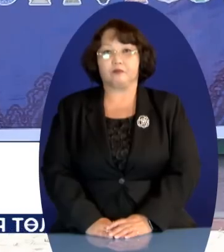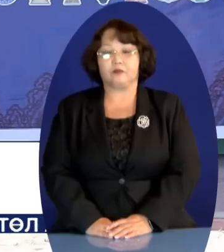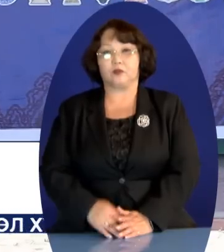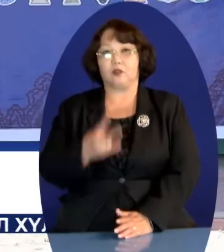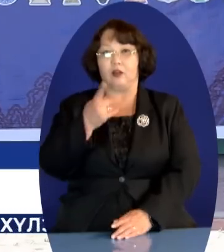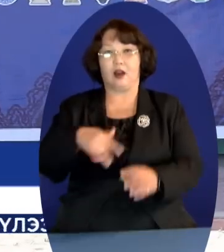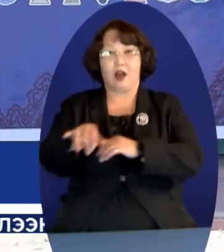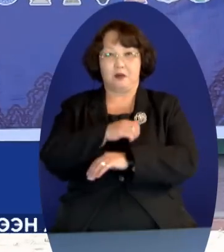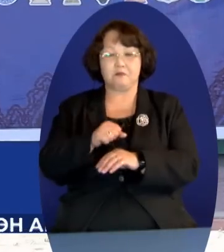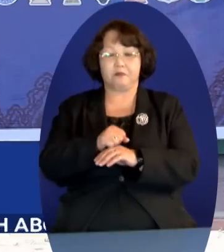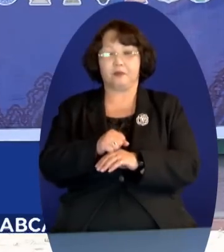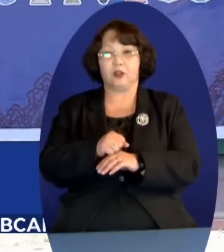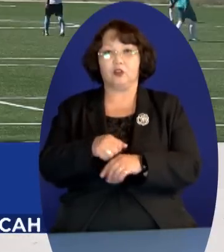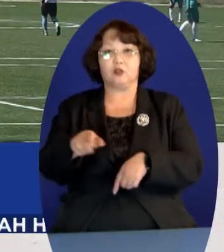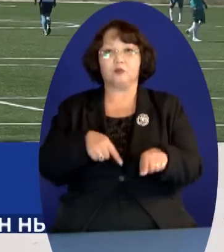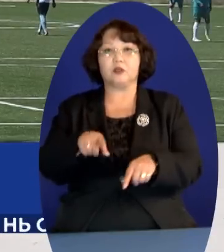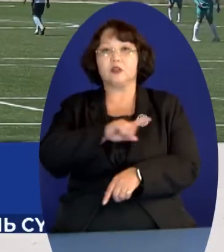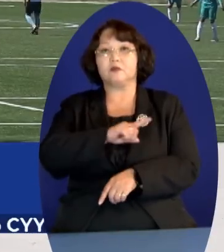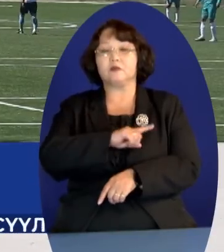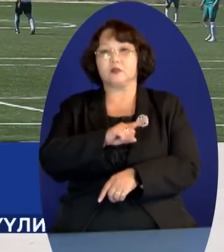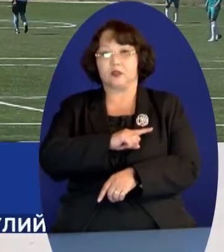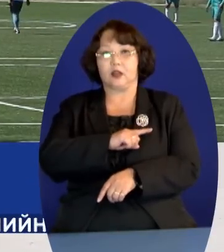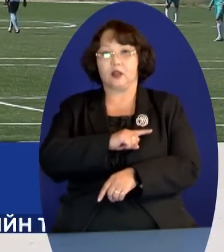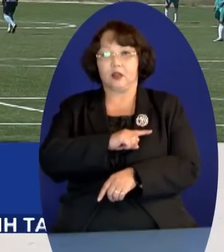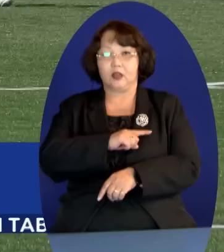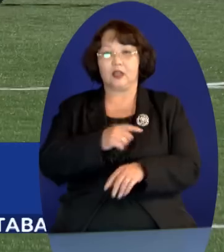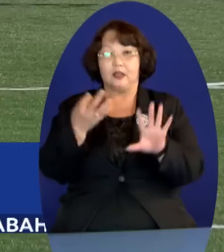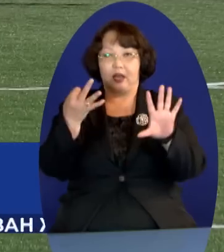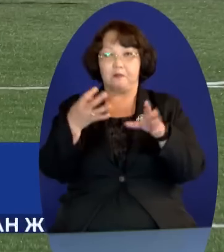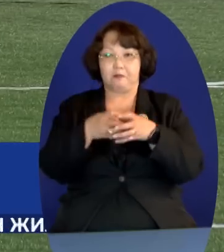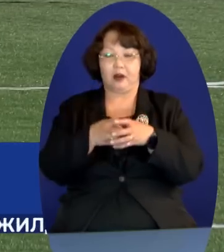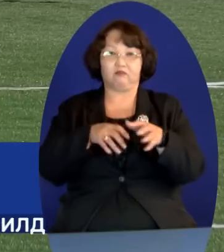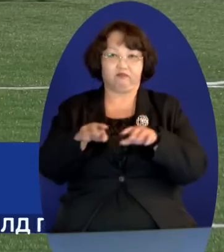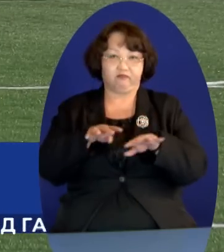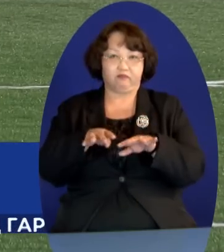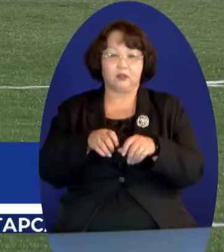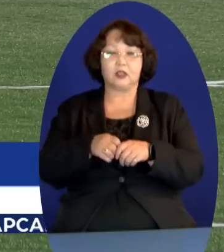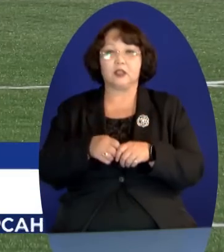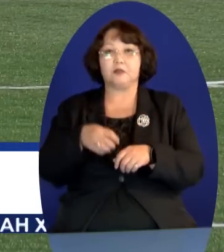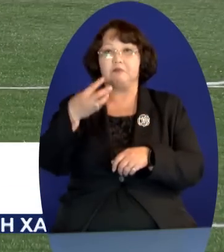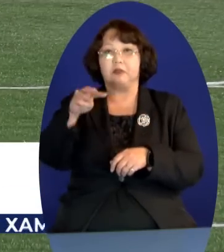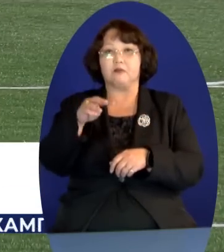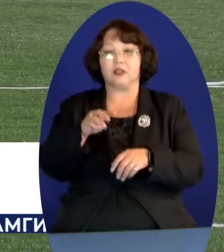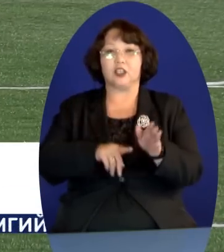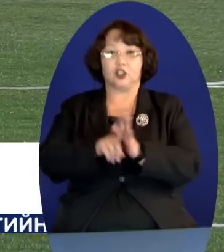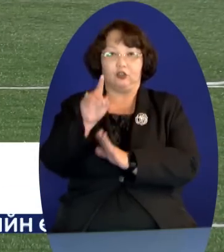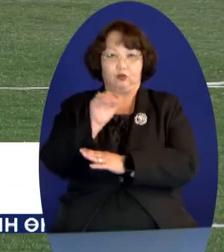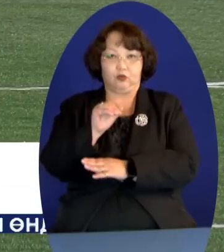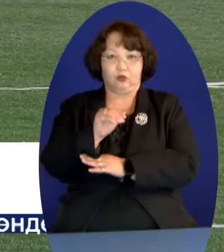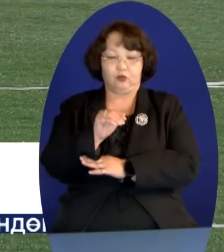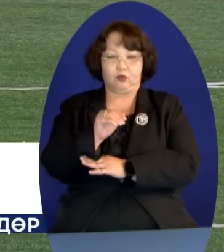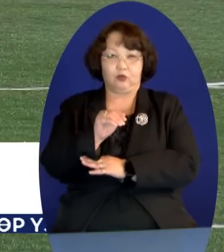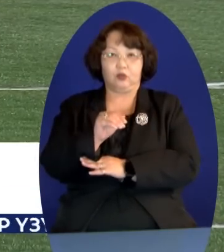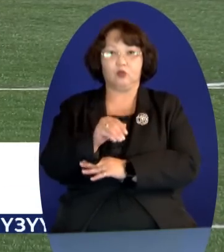21 аймгийн аварга шалгаруулах хөл бөмбөгийн тэмцээний 1-р шатнд 9 баг, дээд шатнд 8 баг өрсөлдөж байна. Мягмар гарагт тэмцээний эхний өдөр 1-р шатны